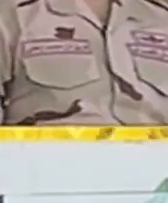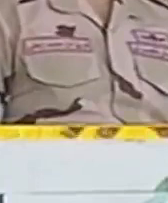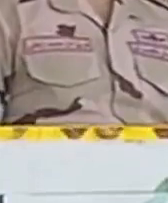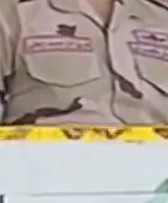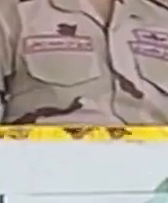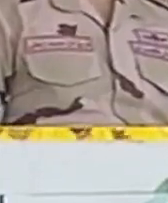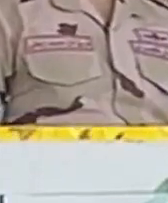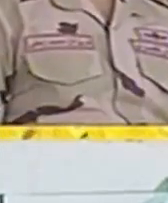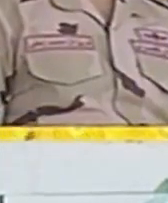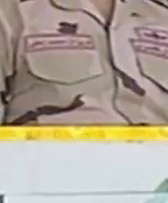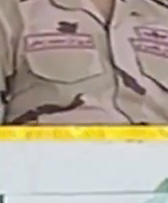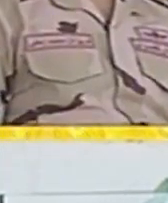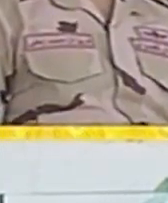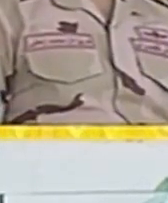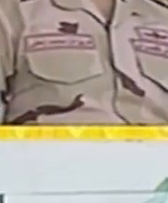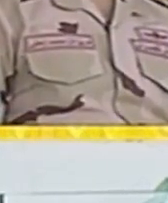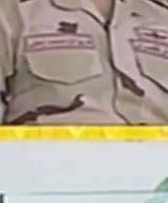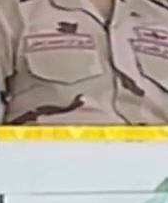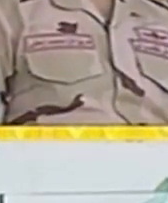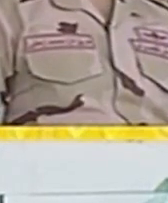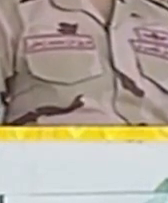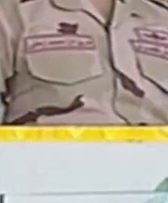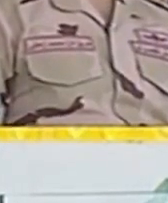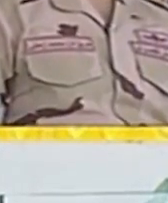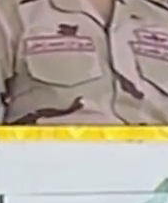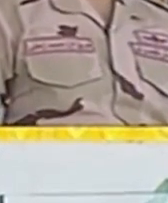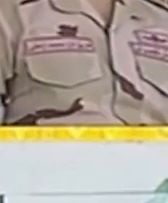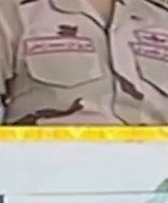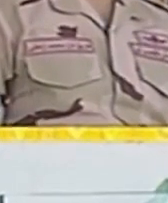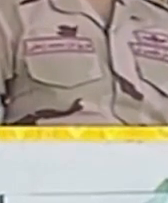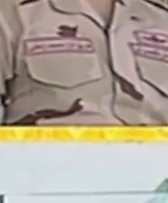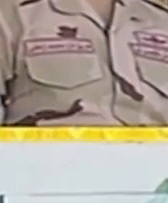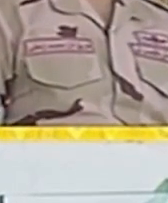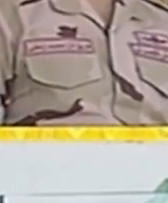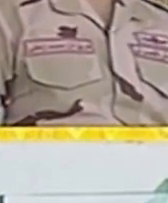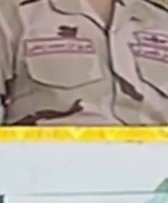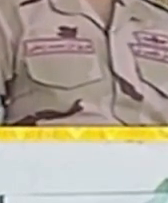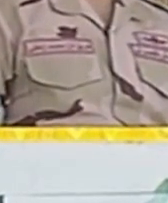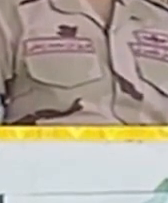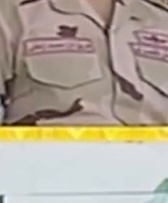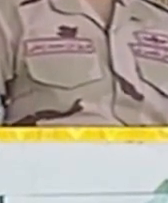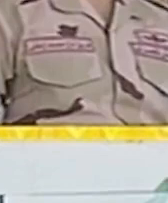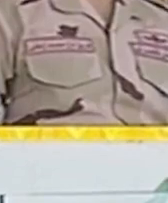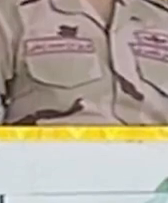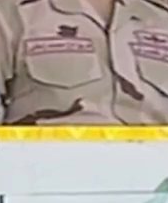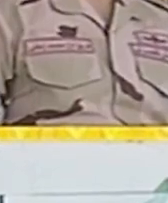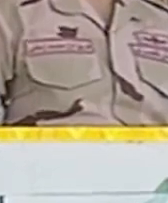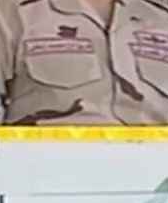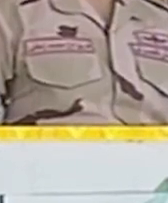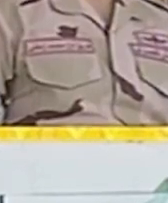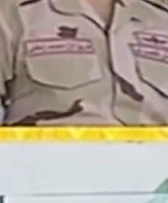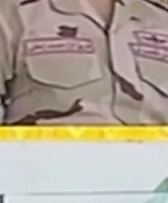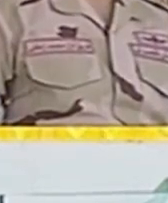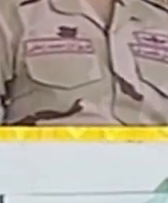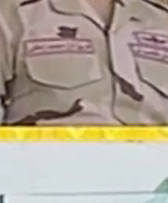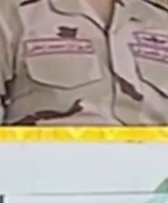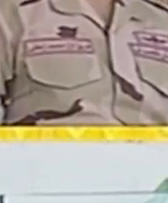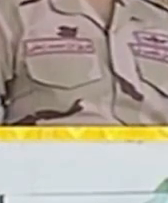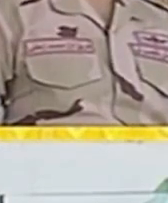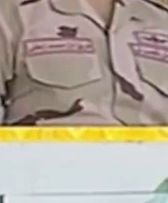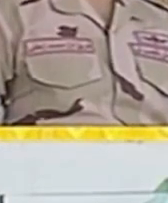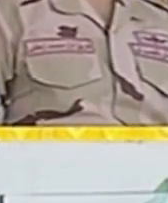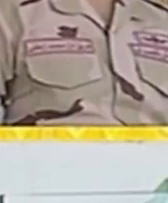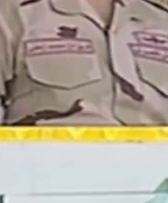الرئيس السيسي يؤكد أن الحفاظ على الأمن القومي وحماية الحدود والدفاع عنها دور أصيل ورئيسي للقوات